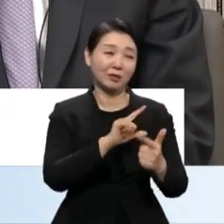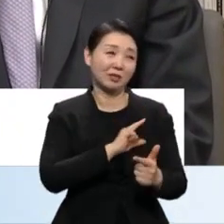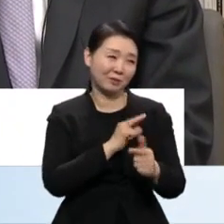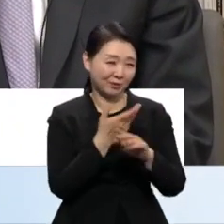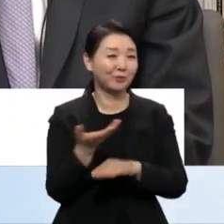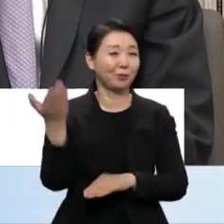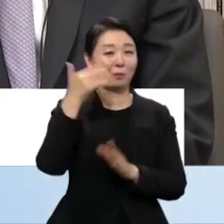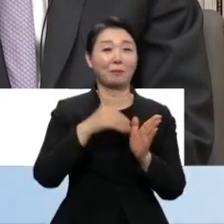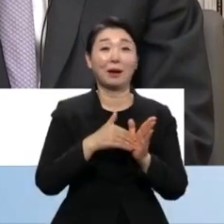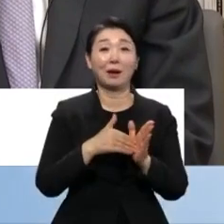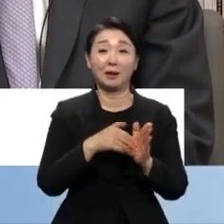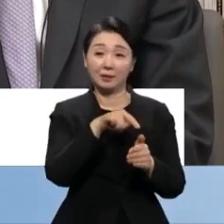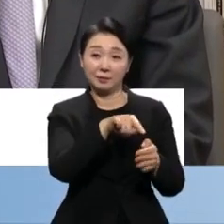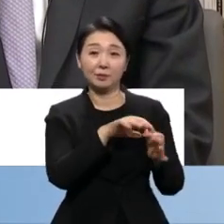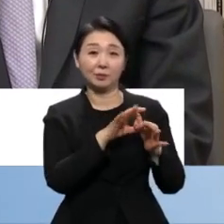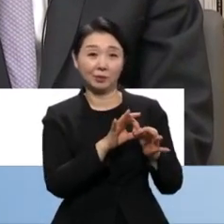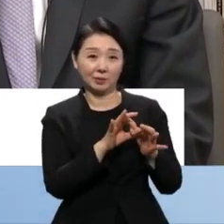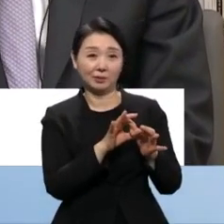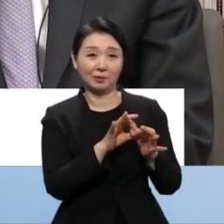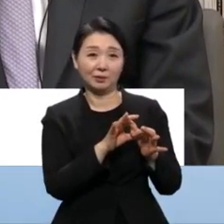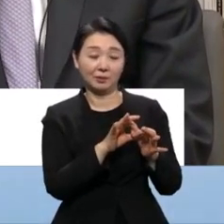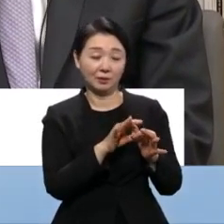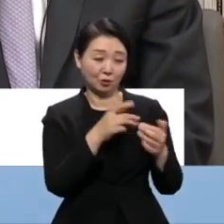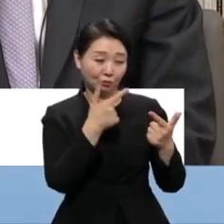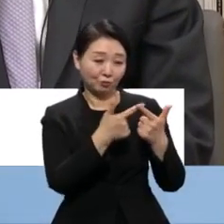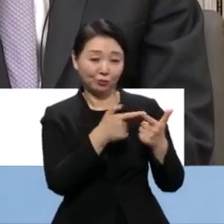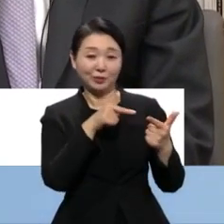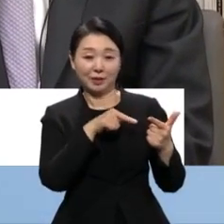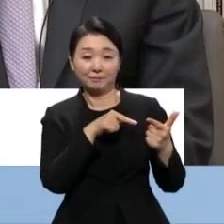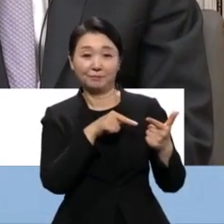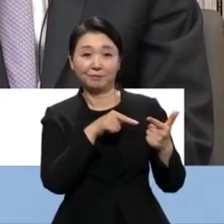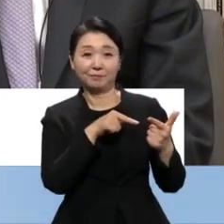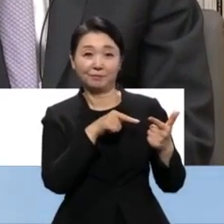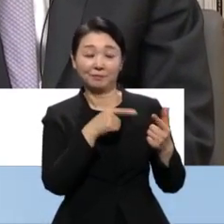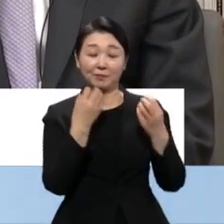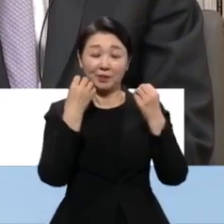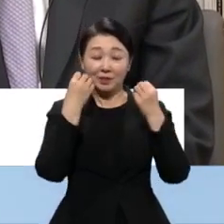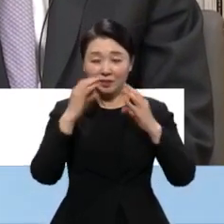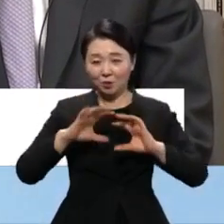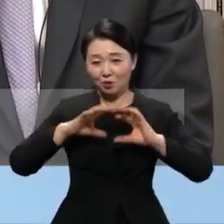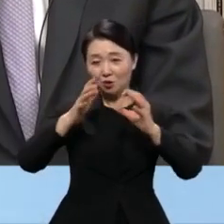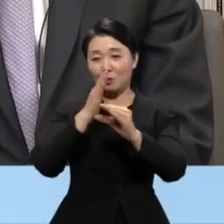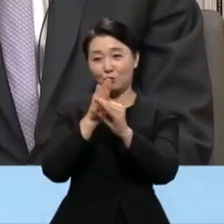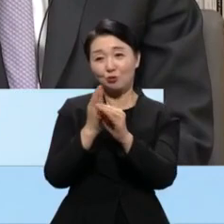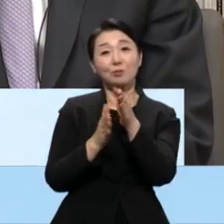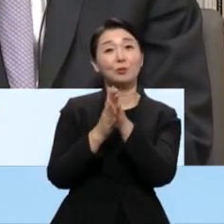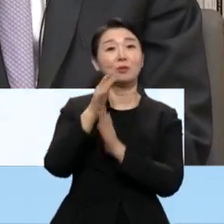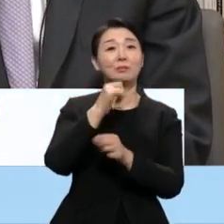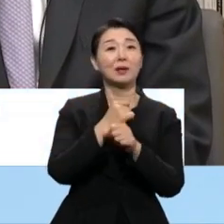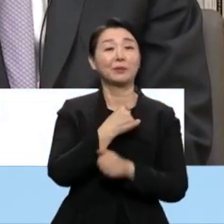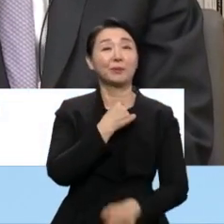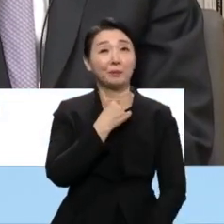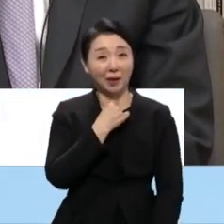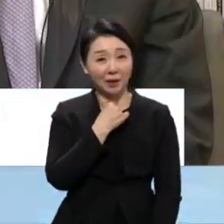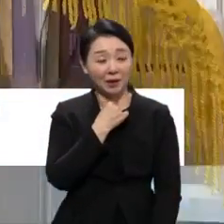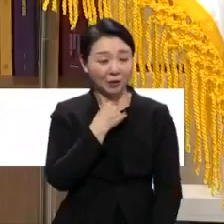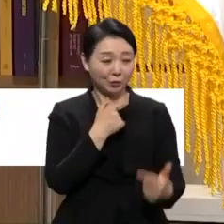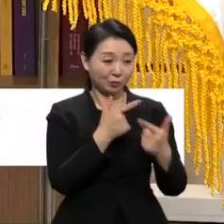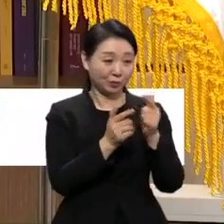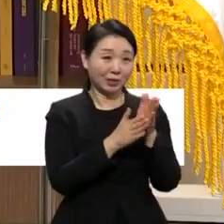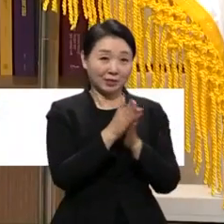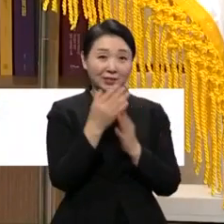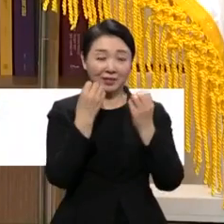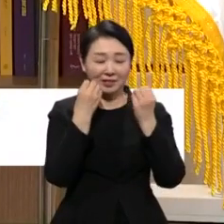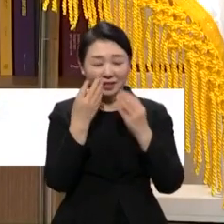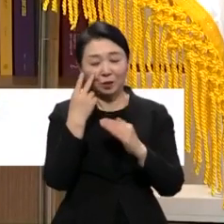올라갔고, 이것을 통해서 이 부산을 새로운 글로벌 허브 도시로 만들고자 하는 우리 부산시의